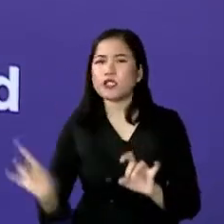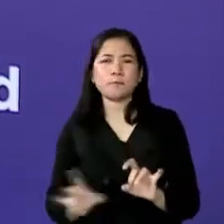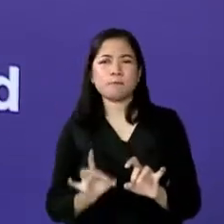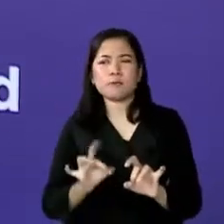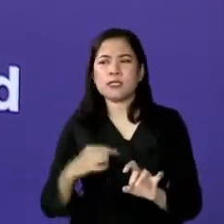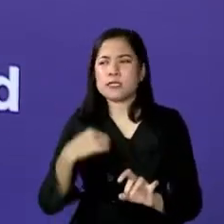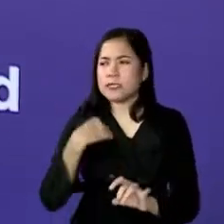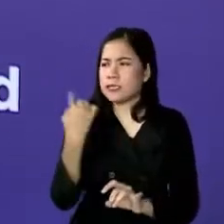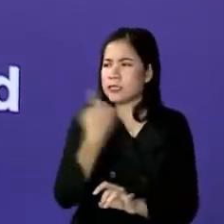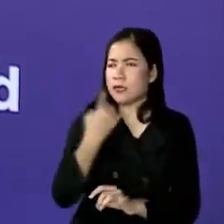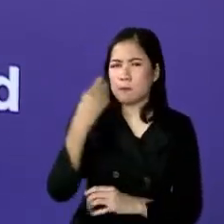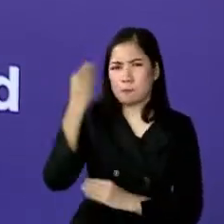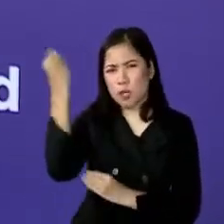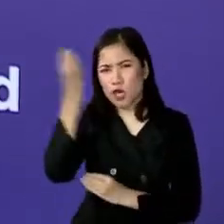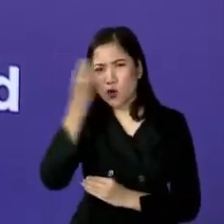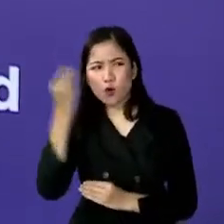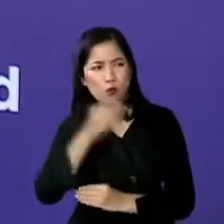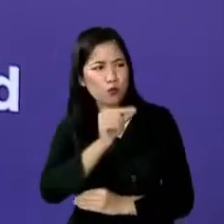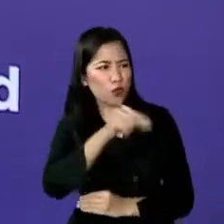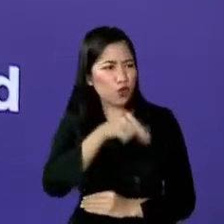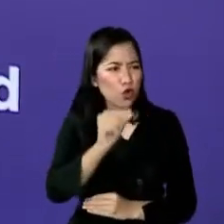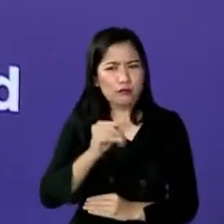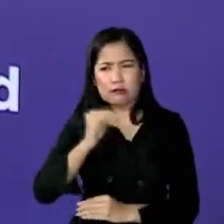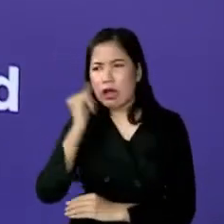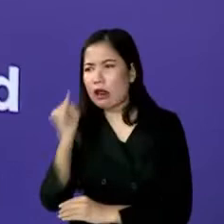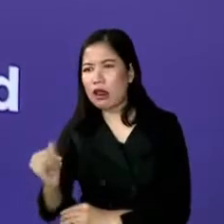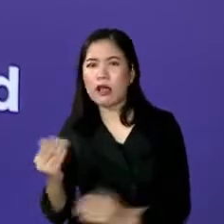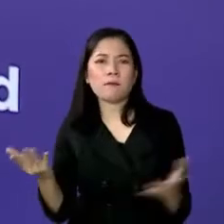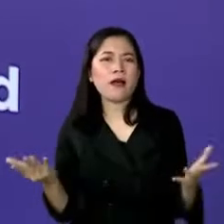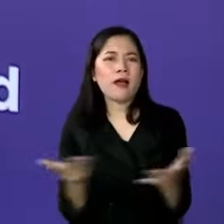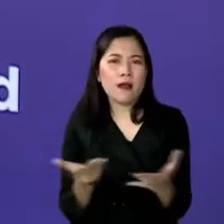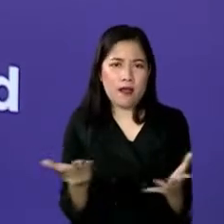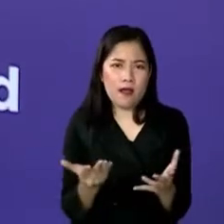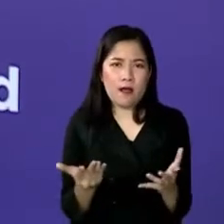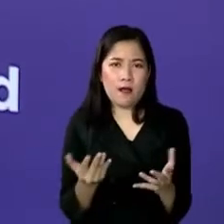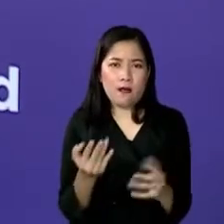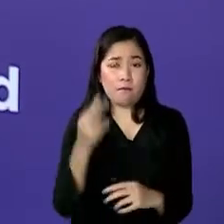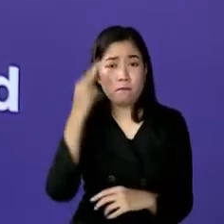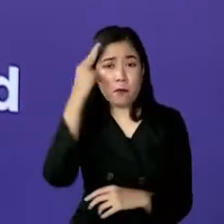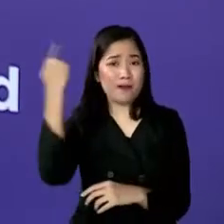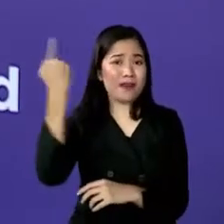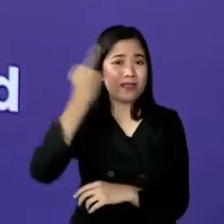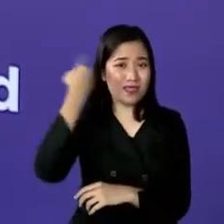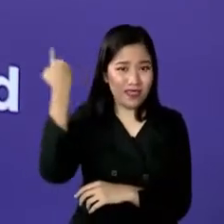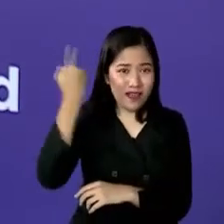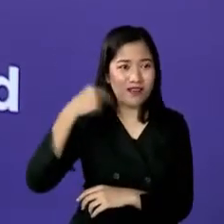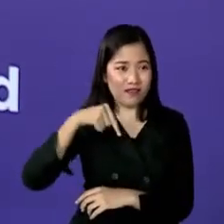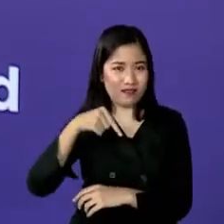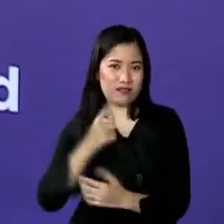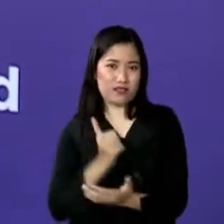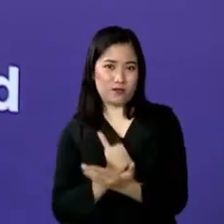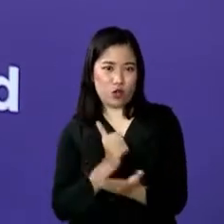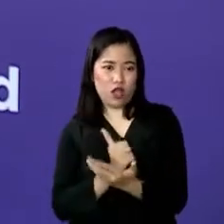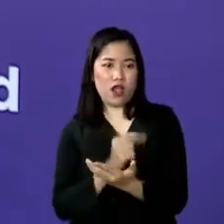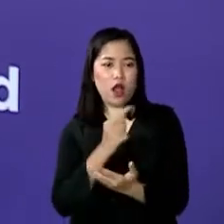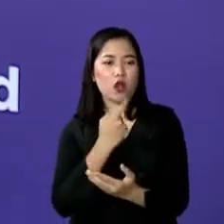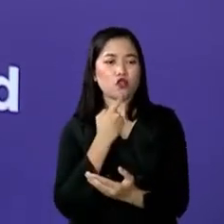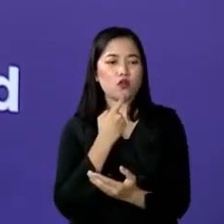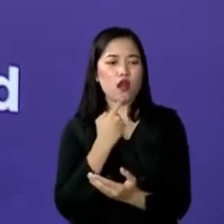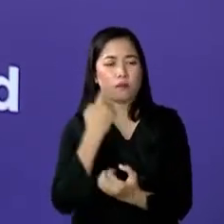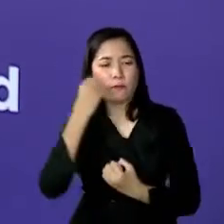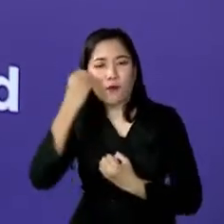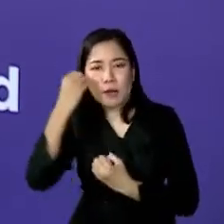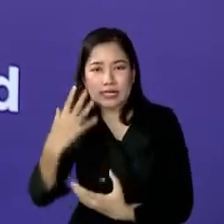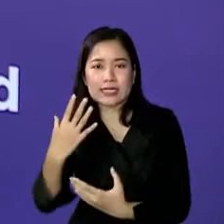kita juga bingung ini mana yang benar mana yang tidak maka eh pemerintah sendiri sebenarnya kalau untuk informasi